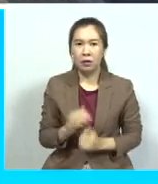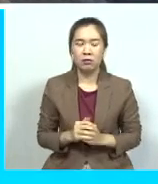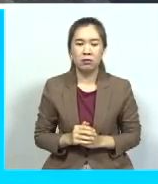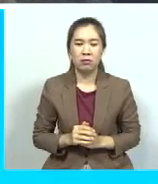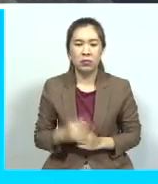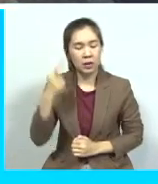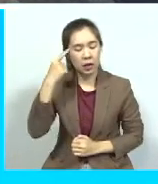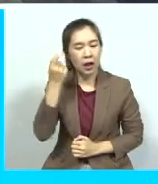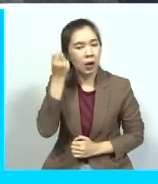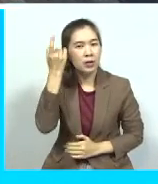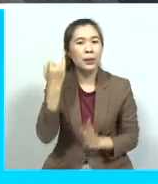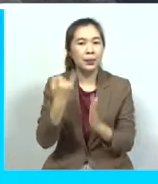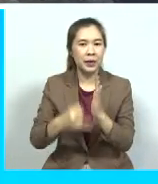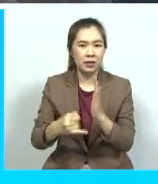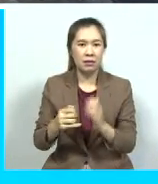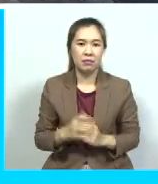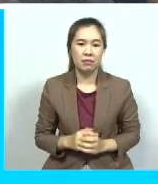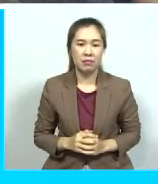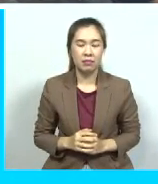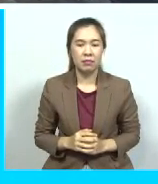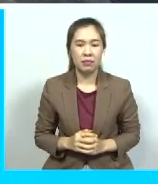วมันก็เป็นเรื่องเข้าใจผิดกันนิดนึง